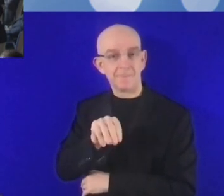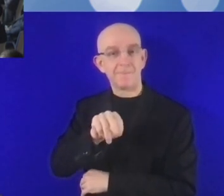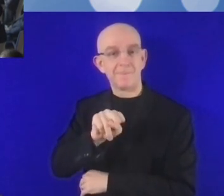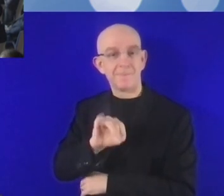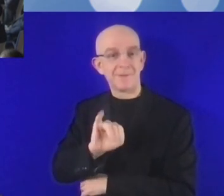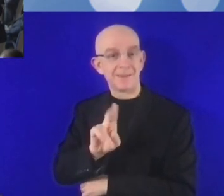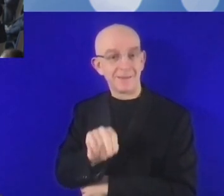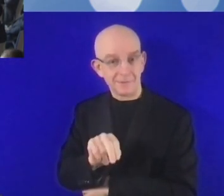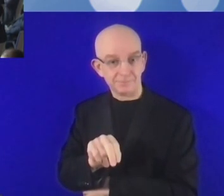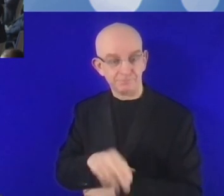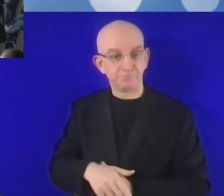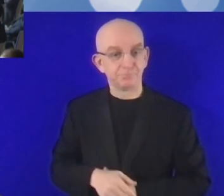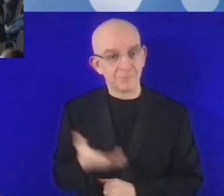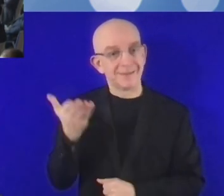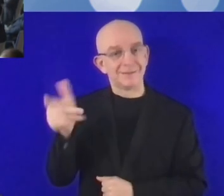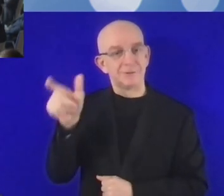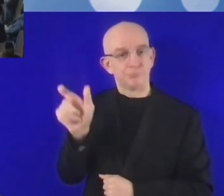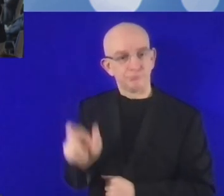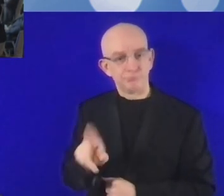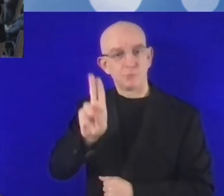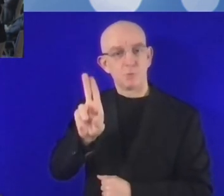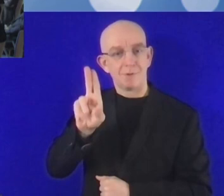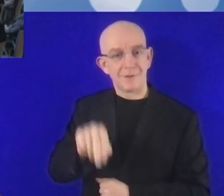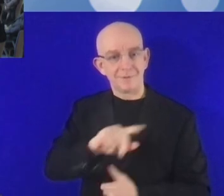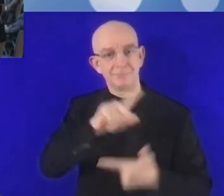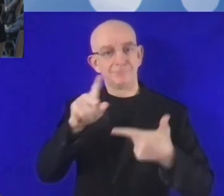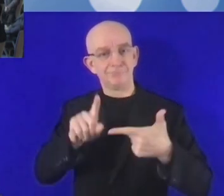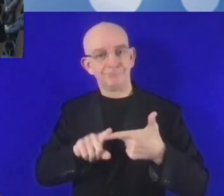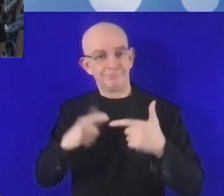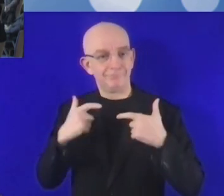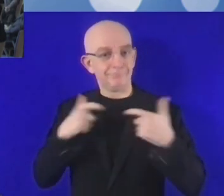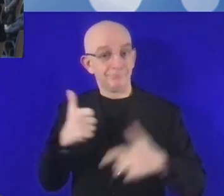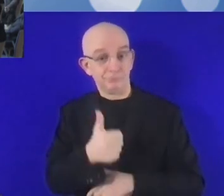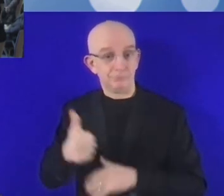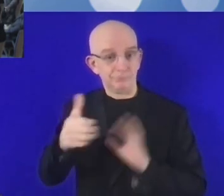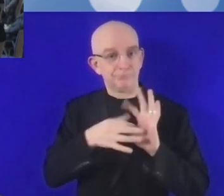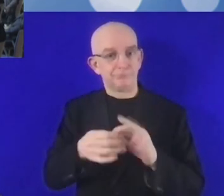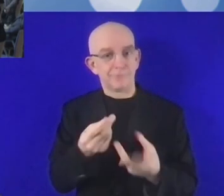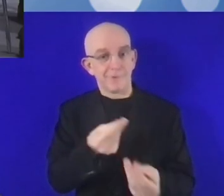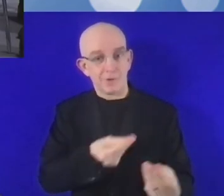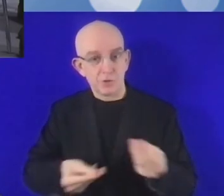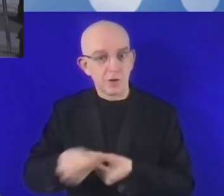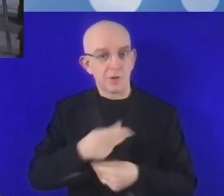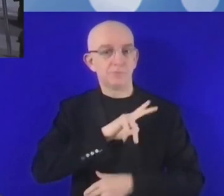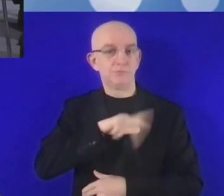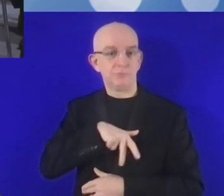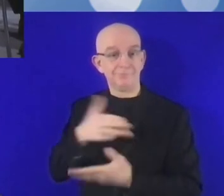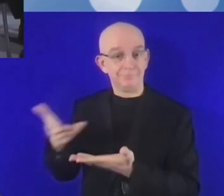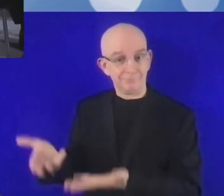经济和社会负责经济和社会的副秘书长，